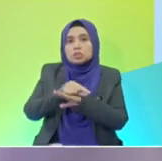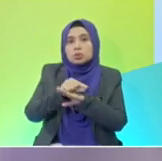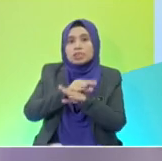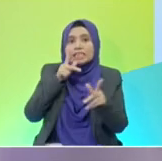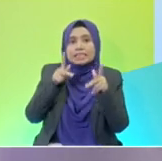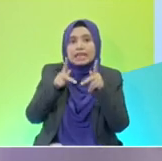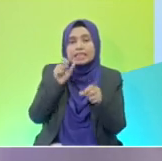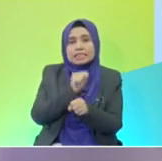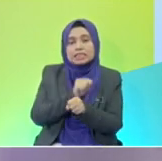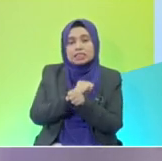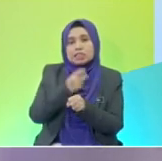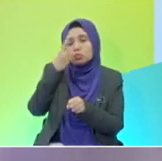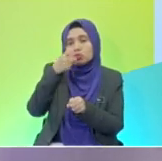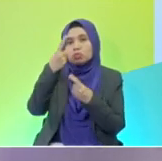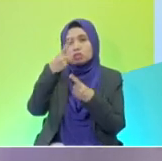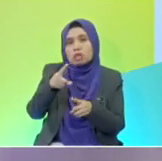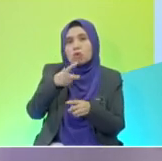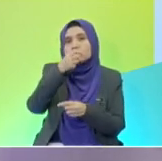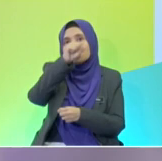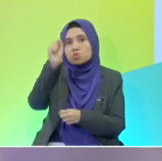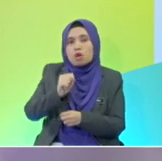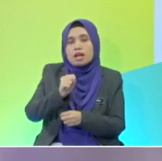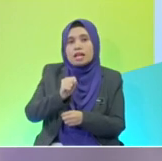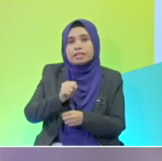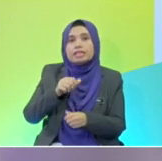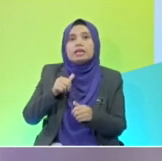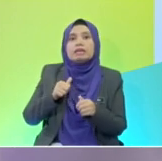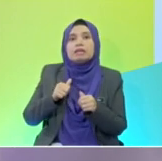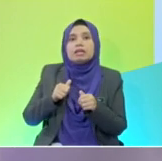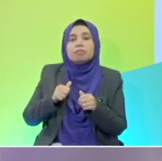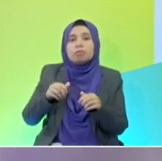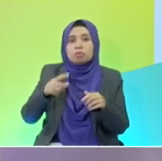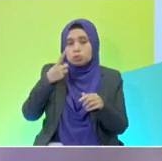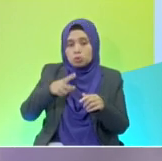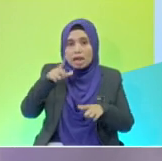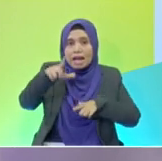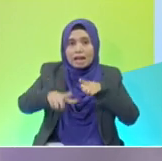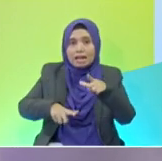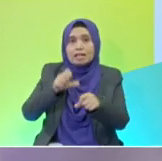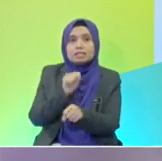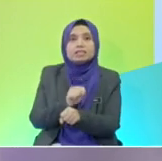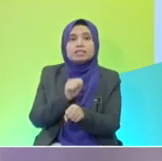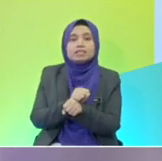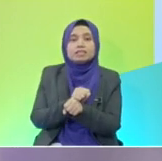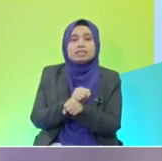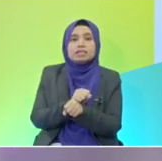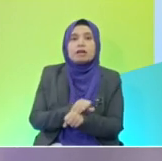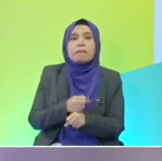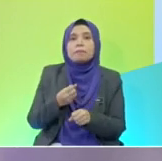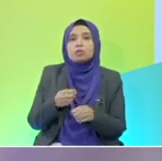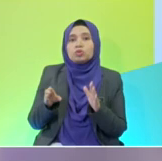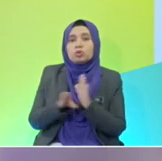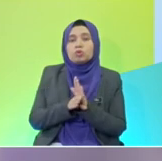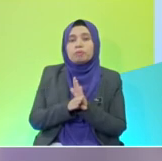untuk menjawab soal lainnya melibatkan langkah kerja Oke jadi di dekat sini macam tadi Fizi enggak tak beberapa